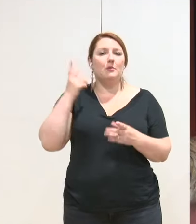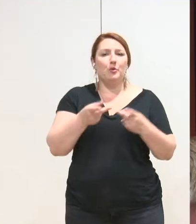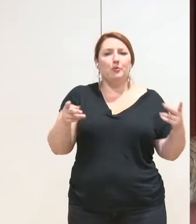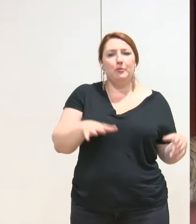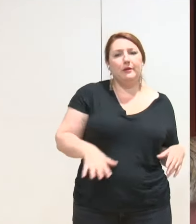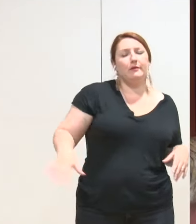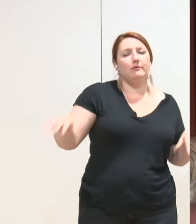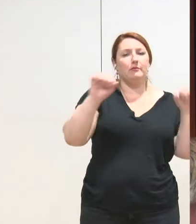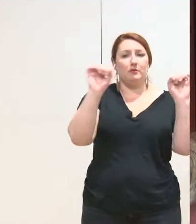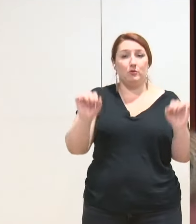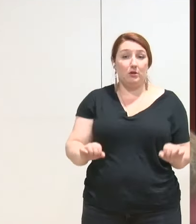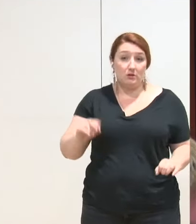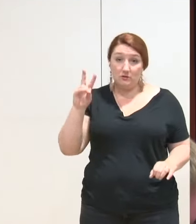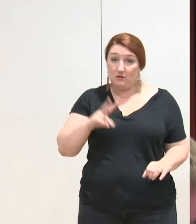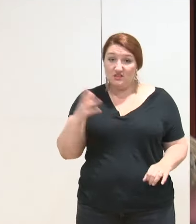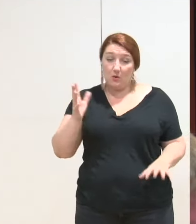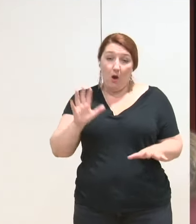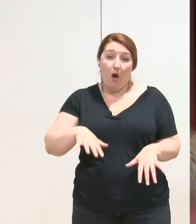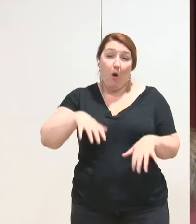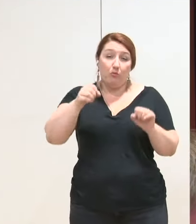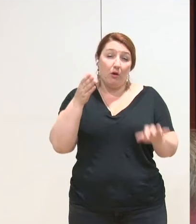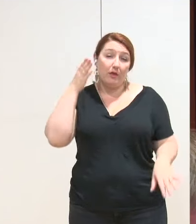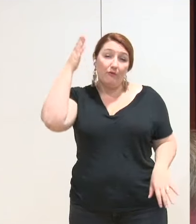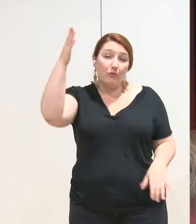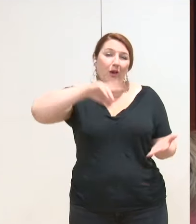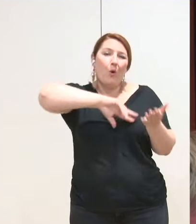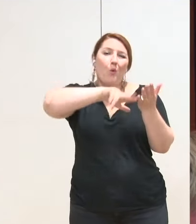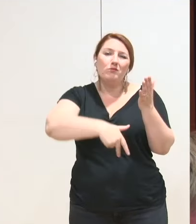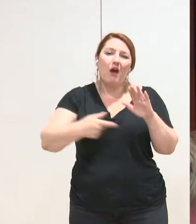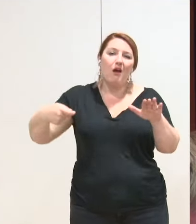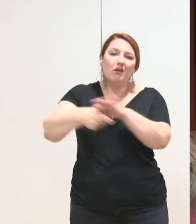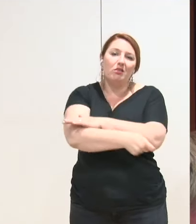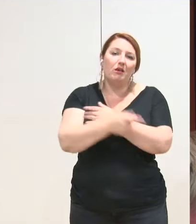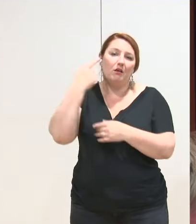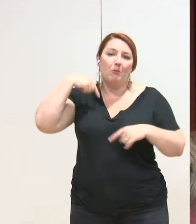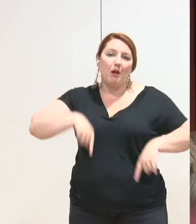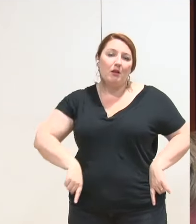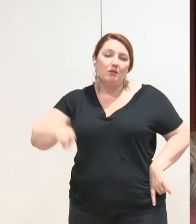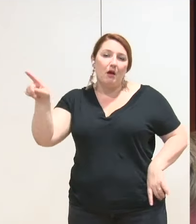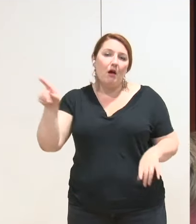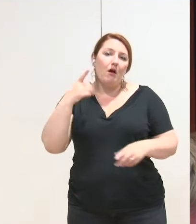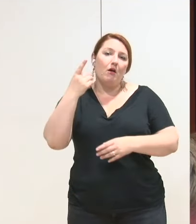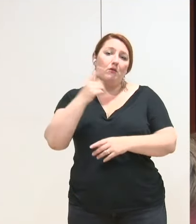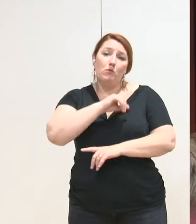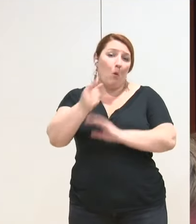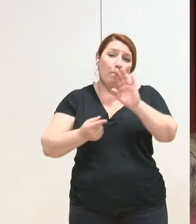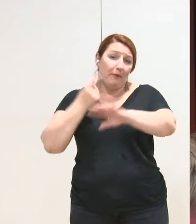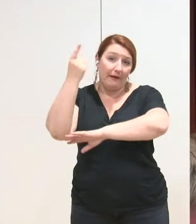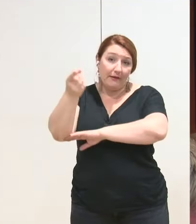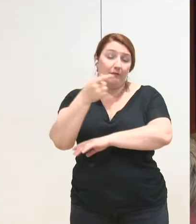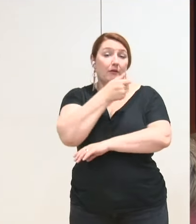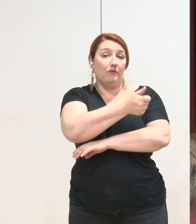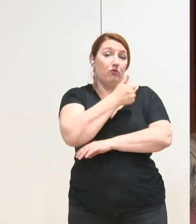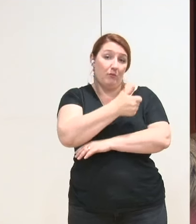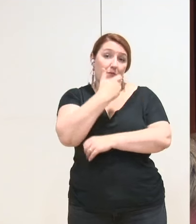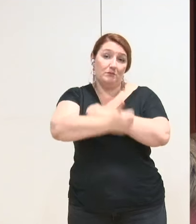s'agissait en fait de nombreux emplois d'avenir largement pris en charge par l'État et de renfors non péren dispositif auquel vous avez mis un coup d'arrêt